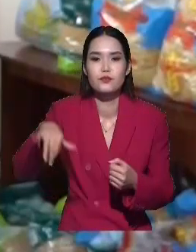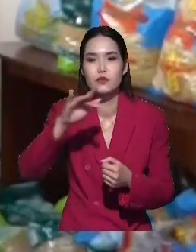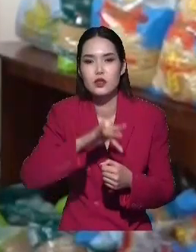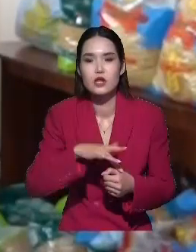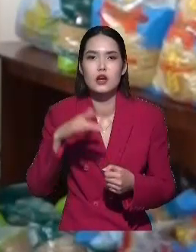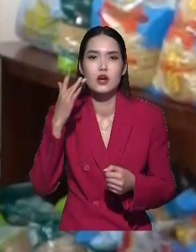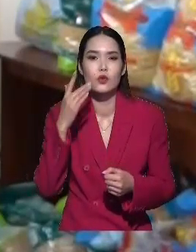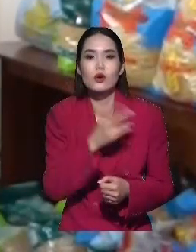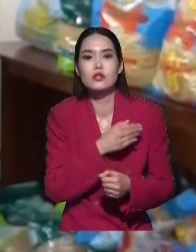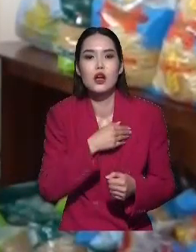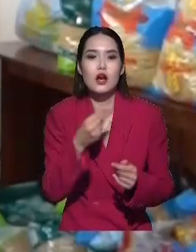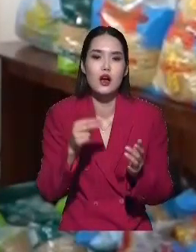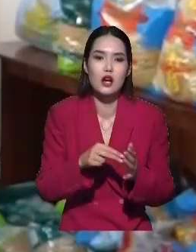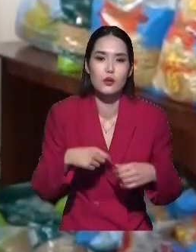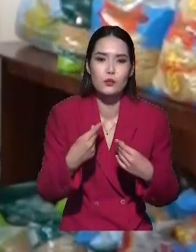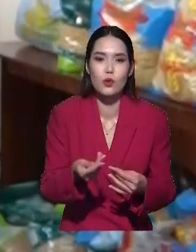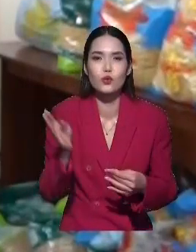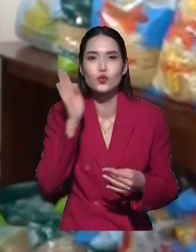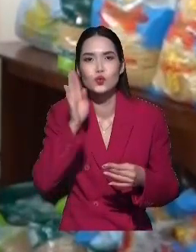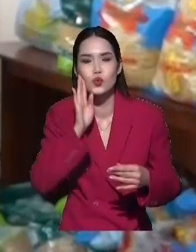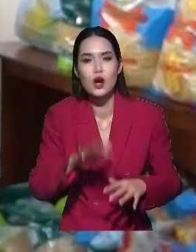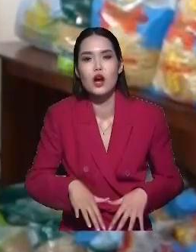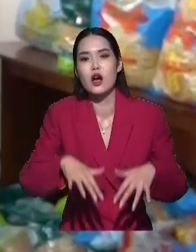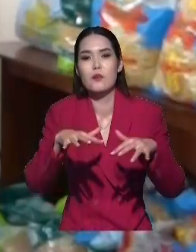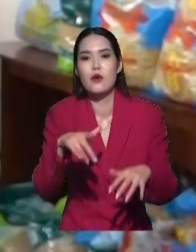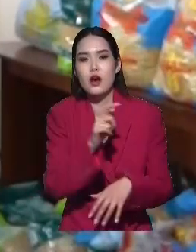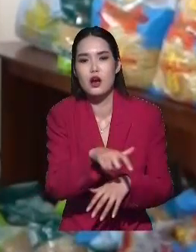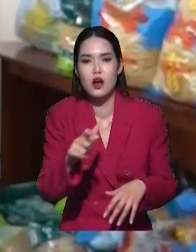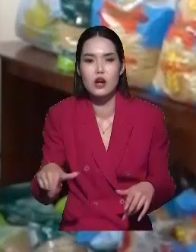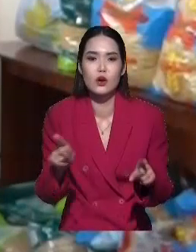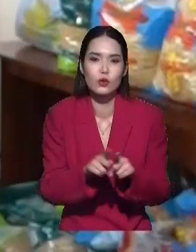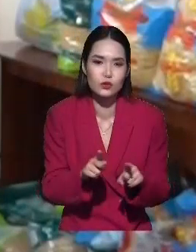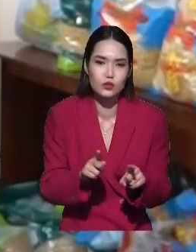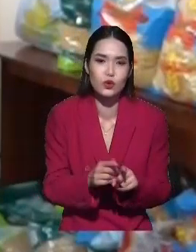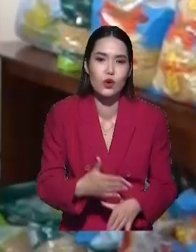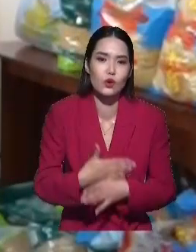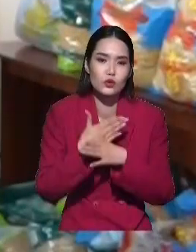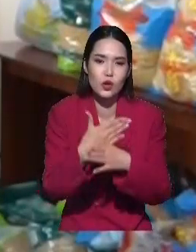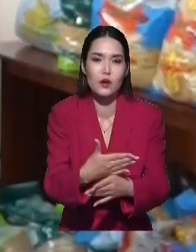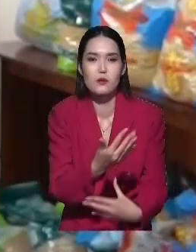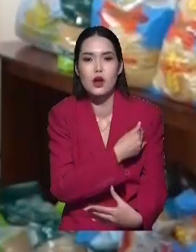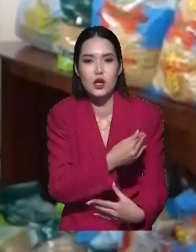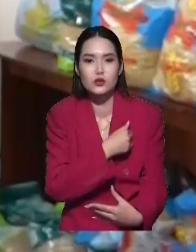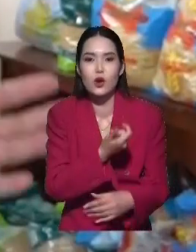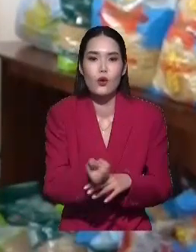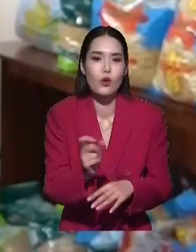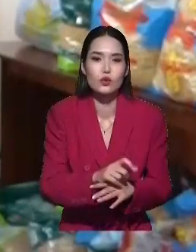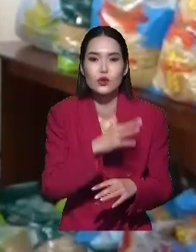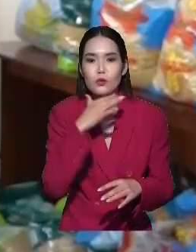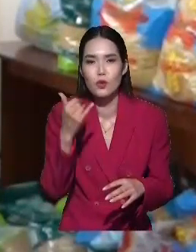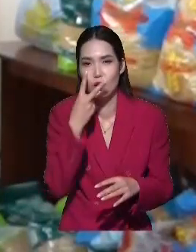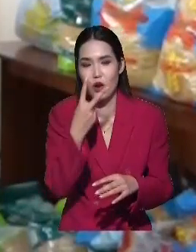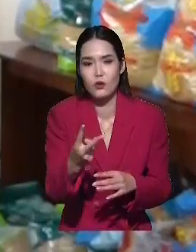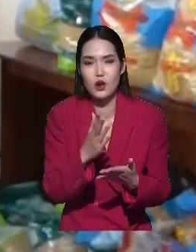десек болады. Себебі су апатынан зардап шегіп жатқан азаматтар мен азаматшыларға көмектесеміз дегендер өте көп. Мына жерде өздеріңіз көріп